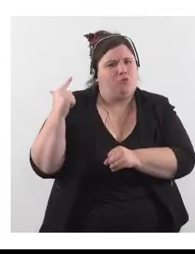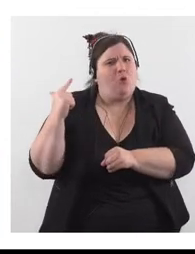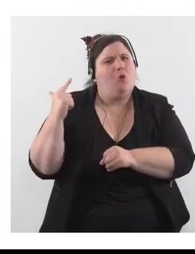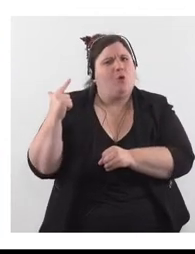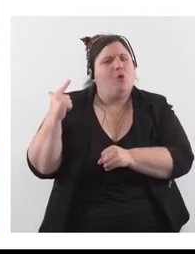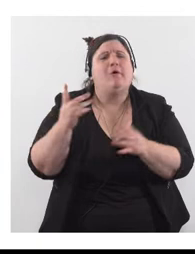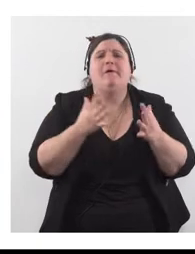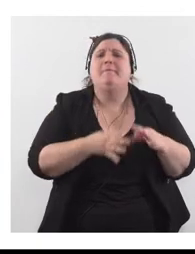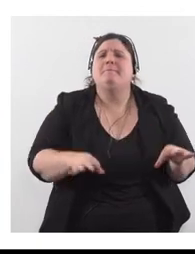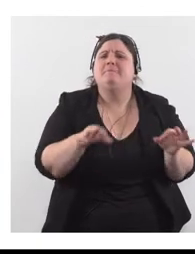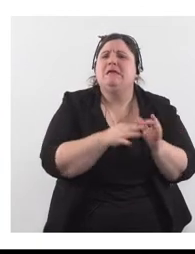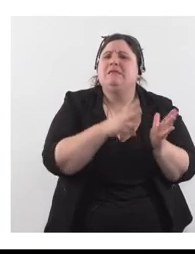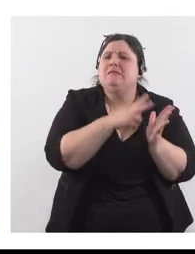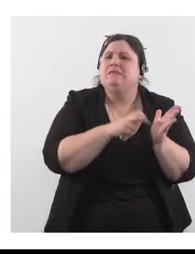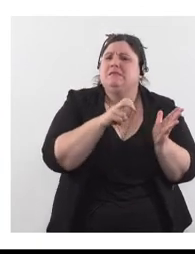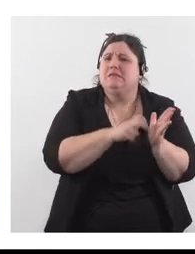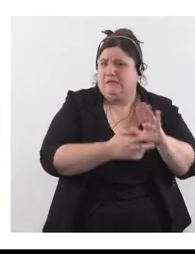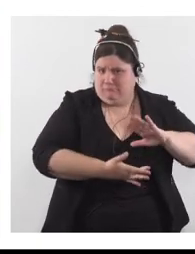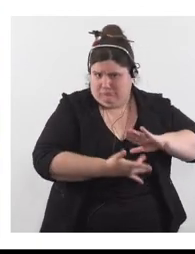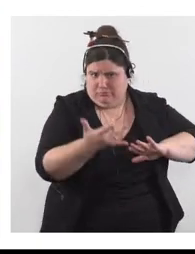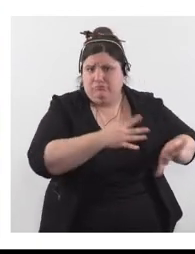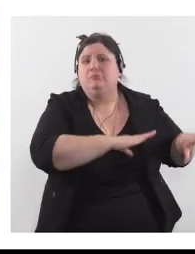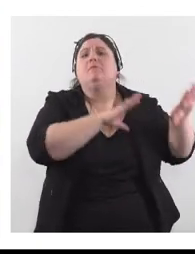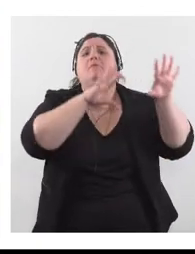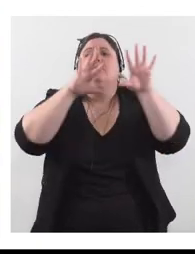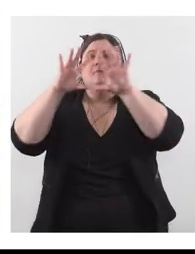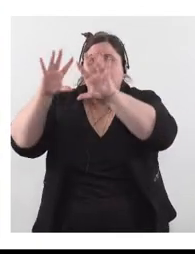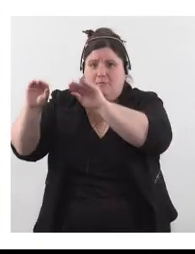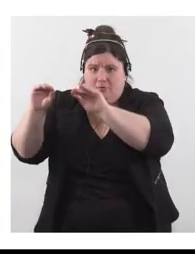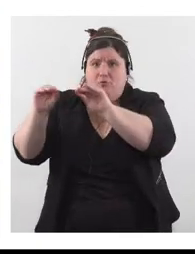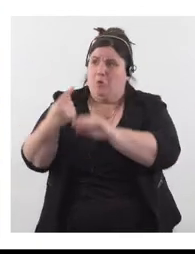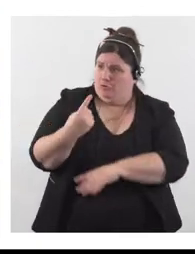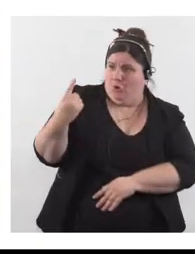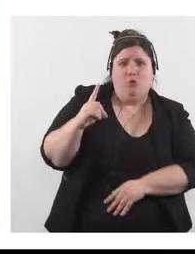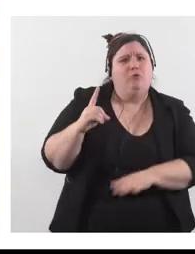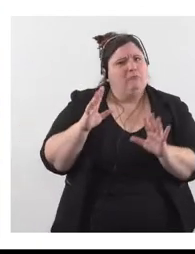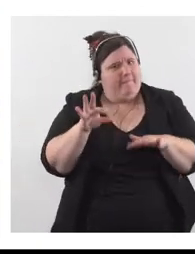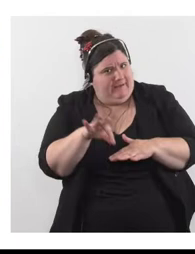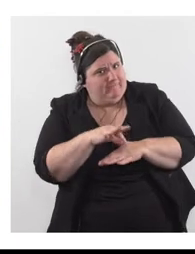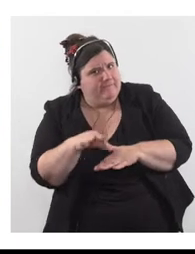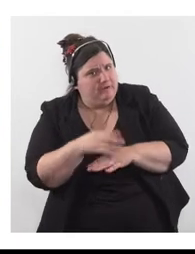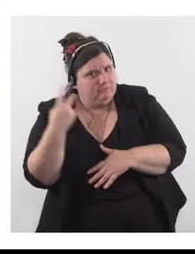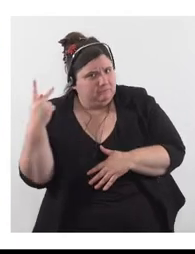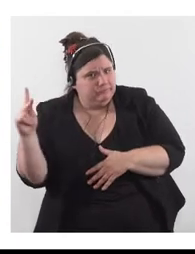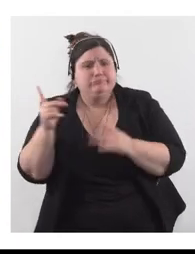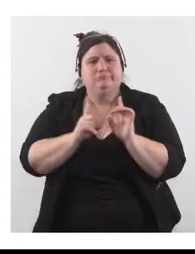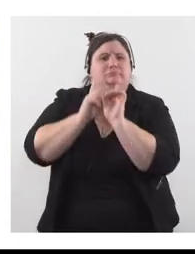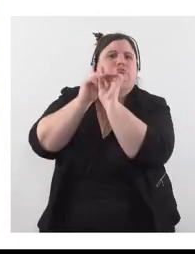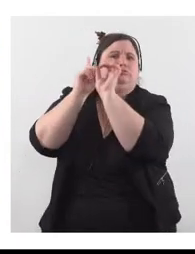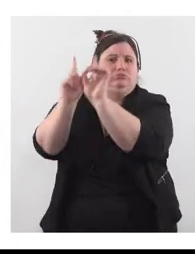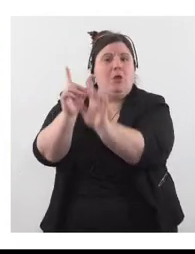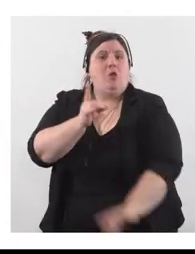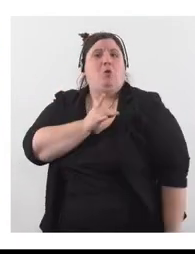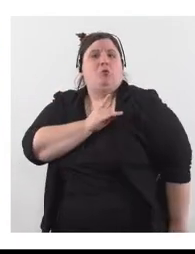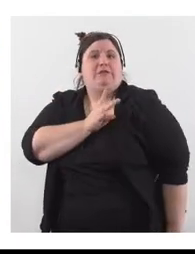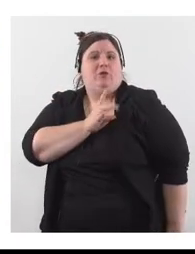de Syrie il y a quelques années avec votre femme en Irlande. Donc vous êtes venu en Irlande, vous avez fait face à de la discrimination, vous